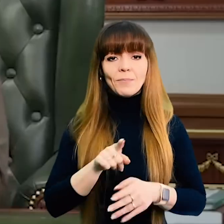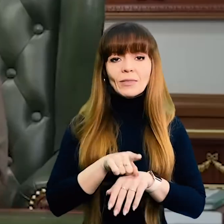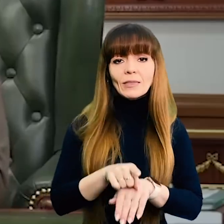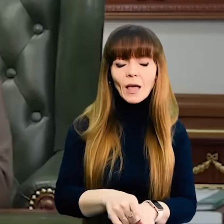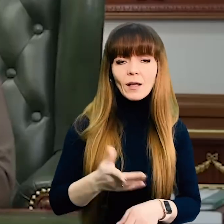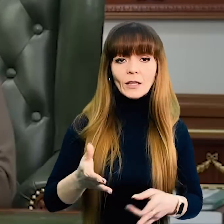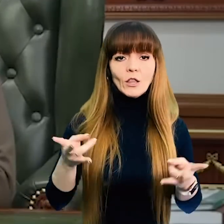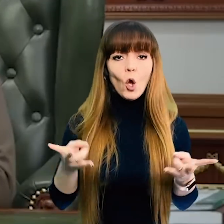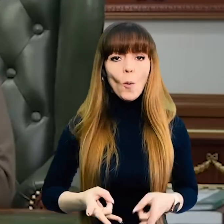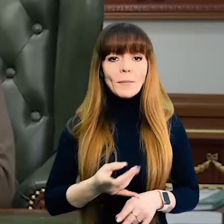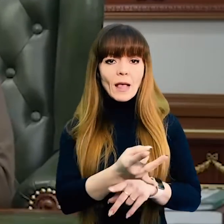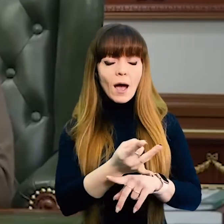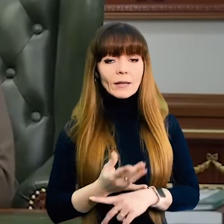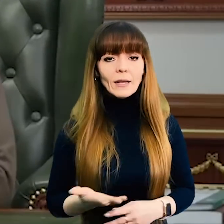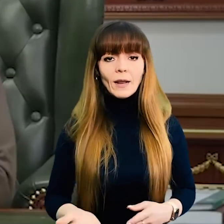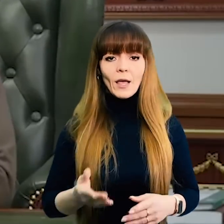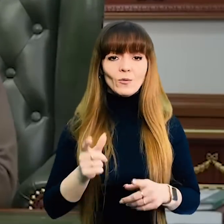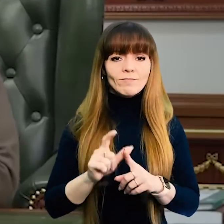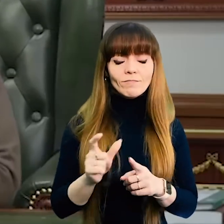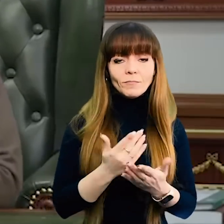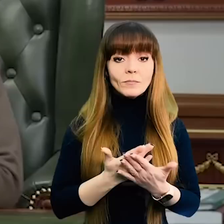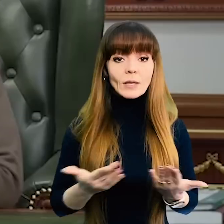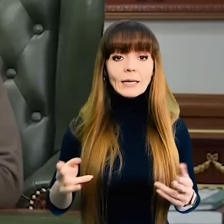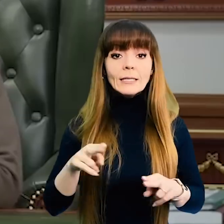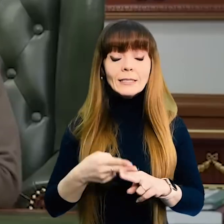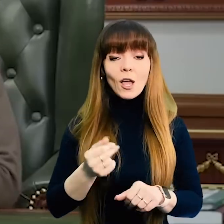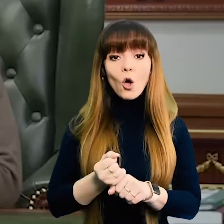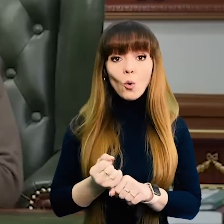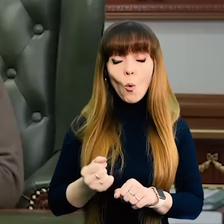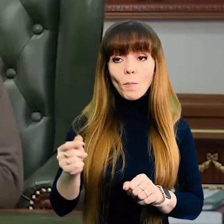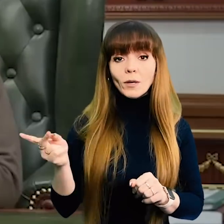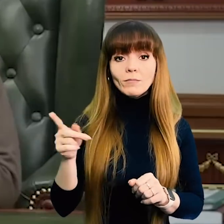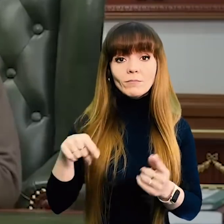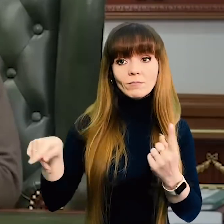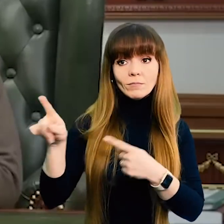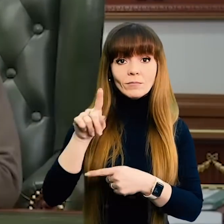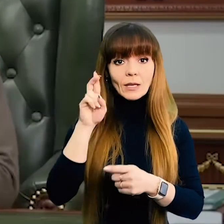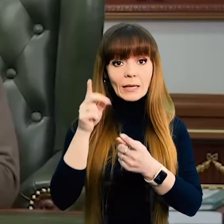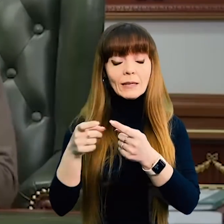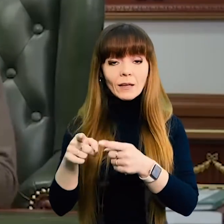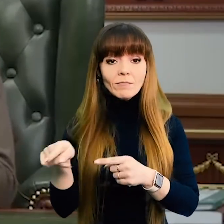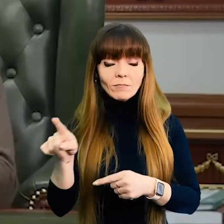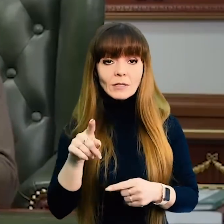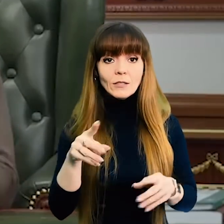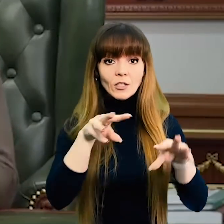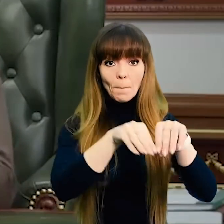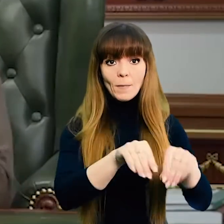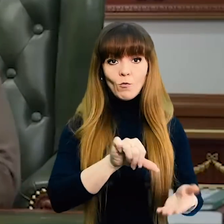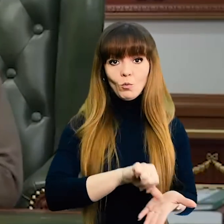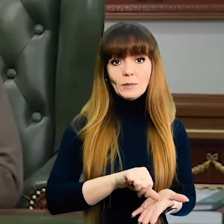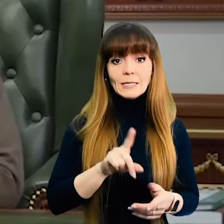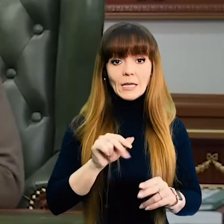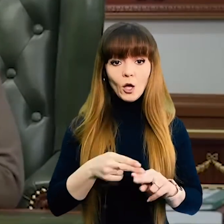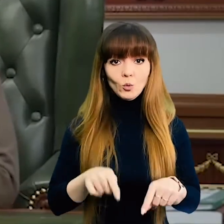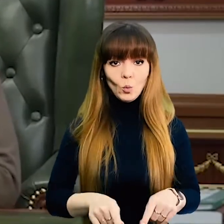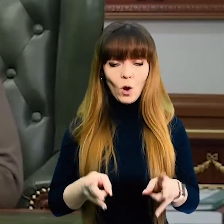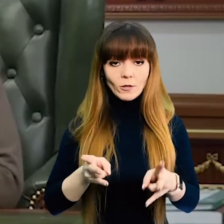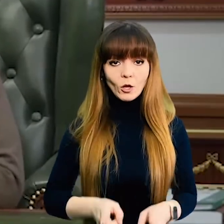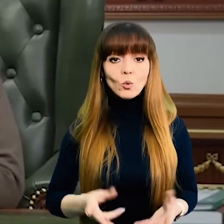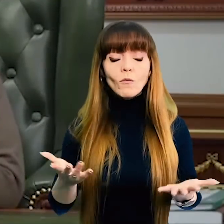літаки, танки, необхідну артилерію, снаряди, то це робить цих людей співвідповідальними за